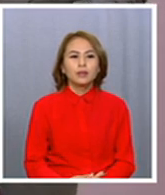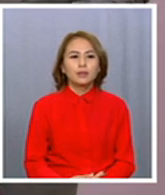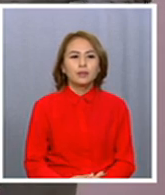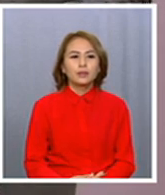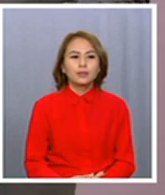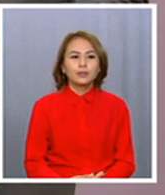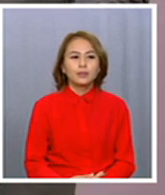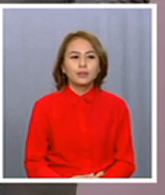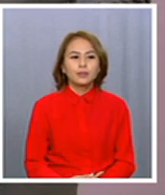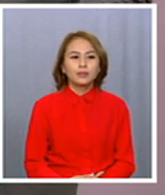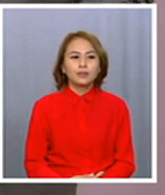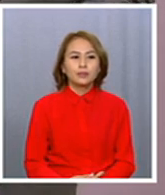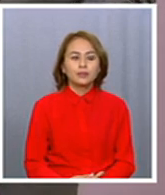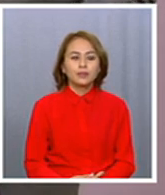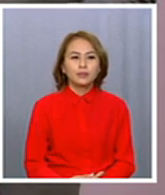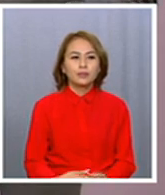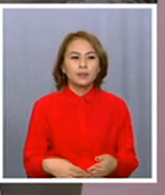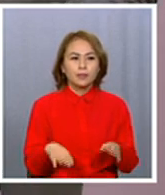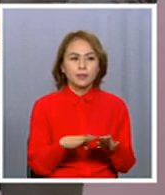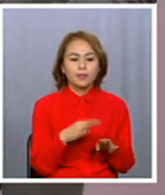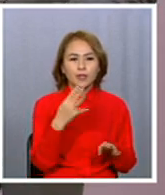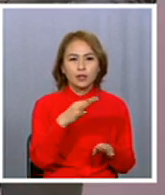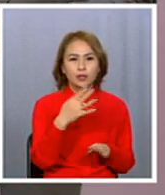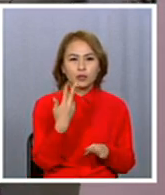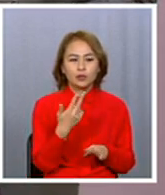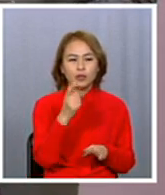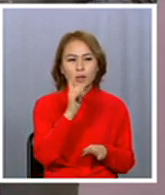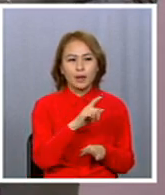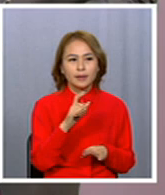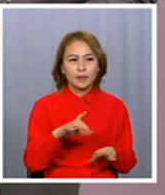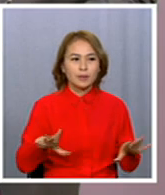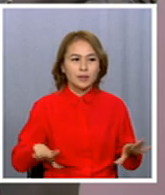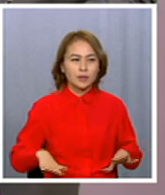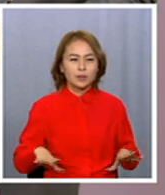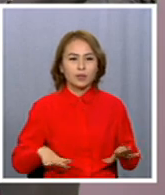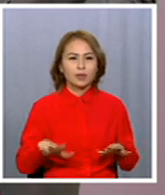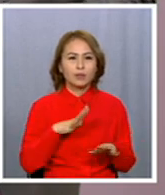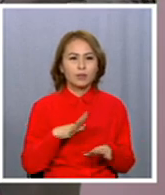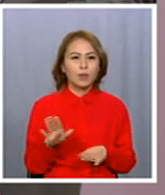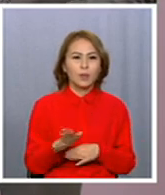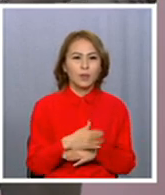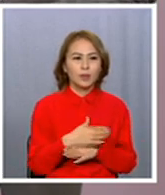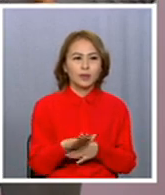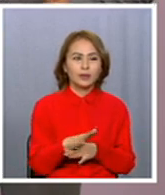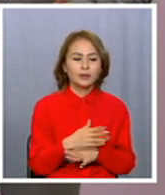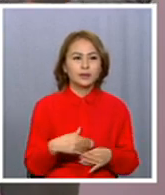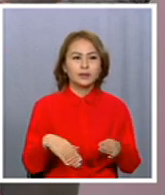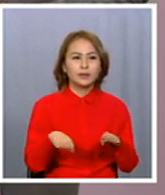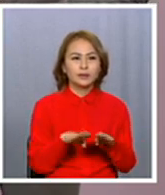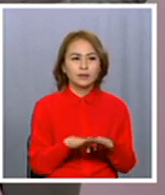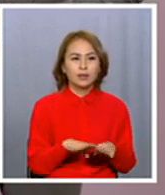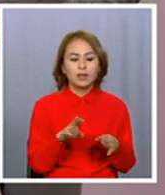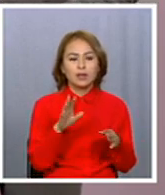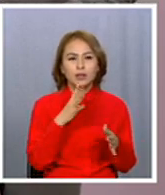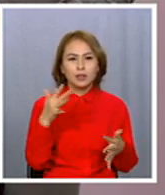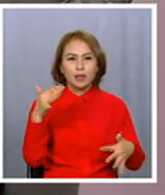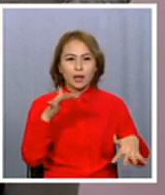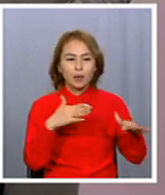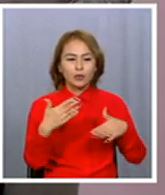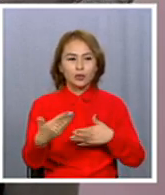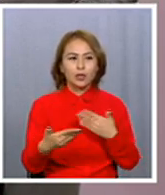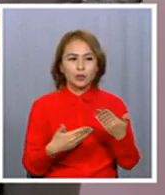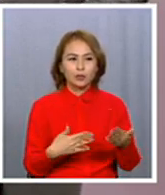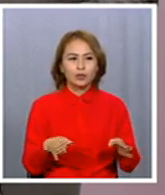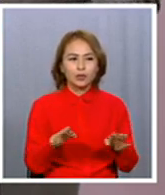тең. Демек, 43 адам атпен серуендеді. Енді тауға жаяу шыққан адамдар